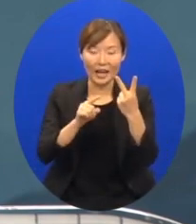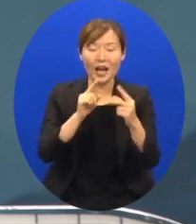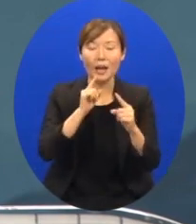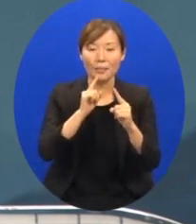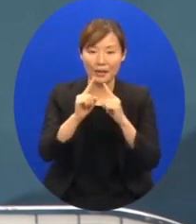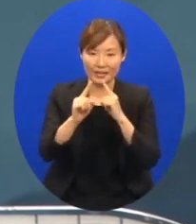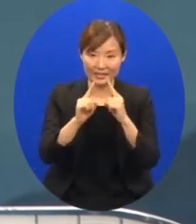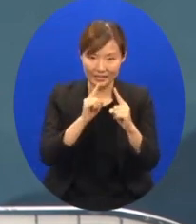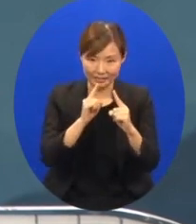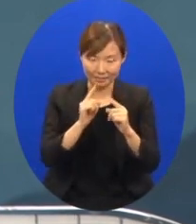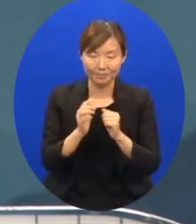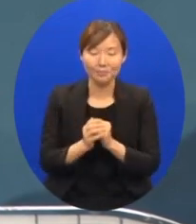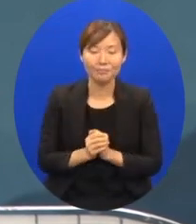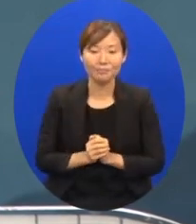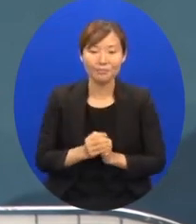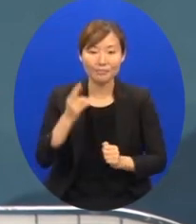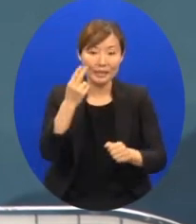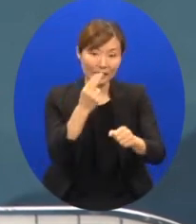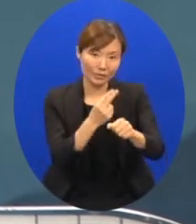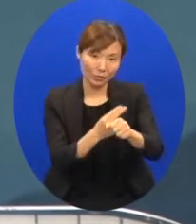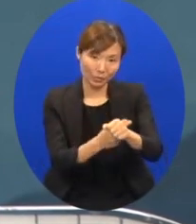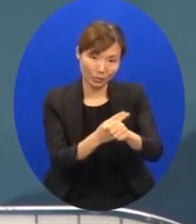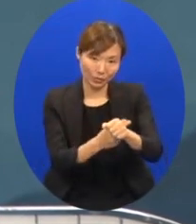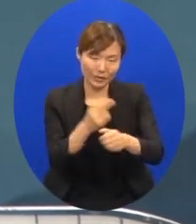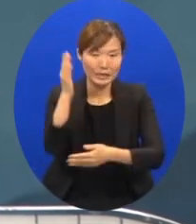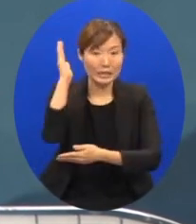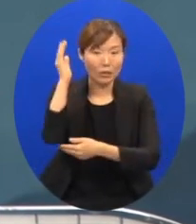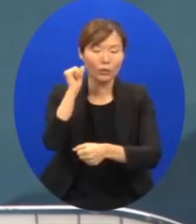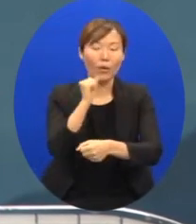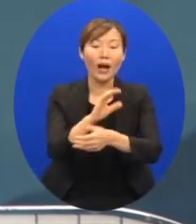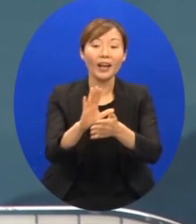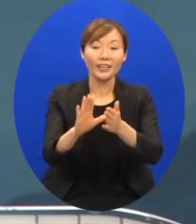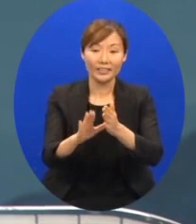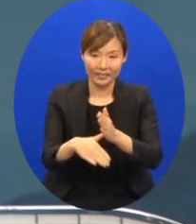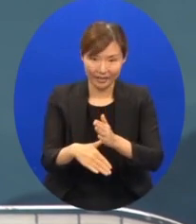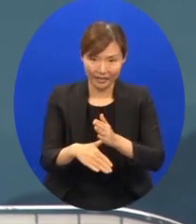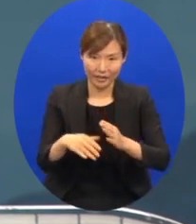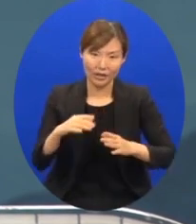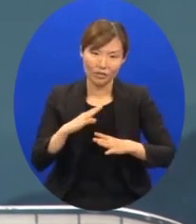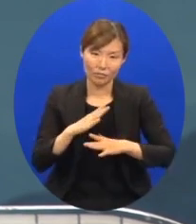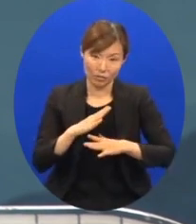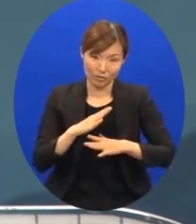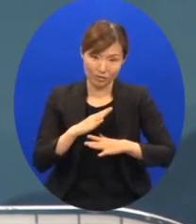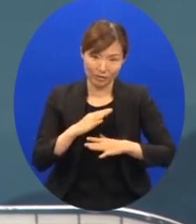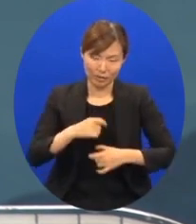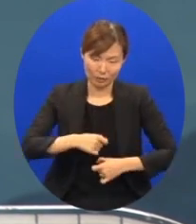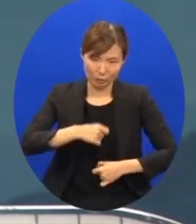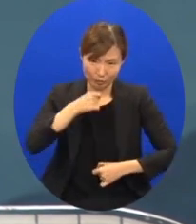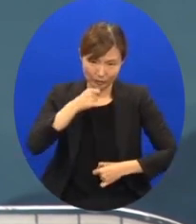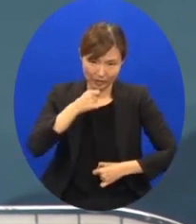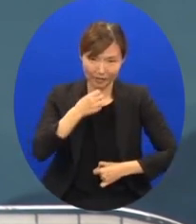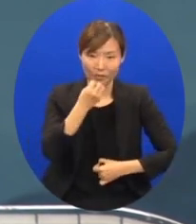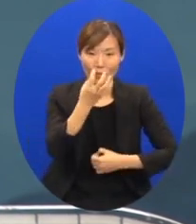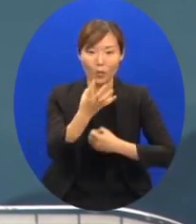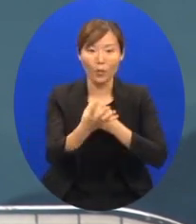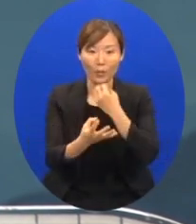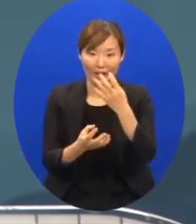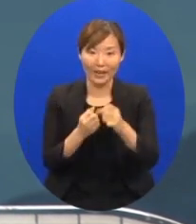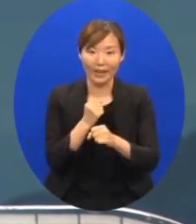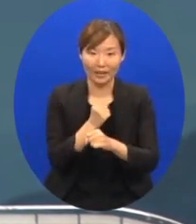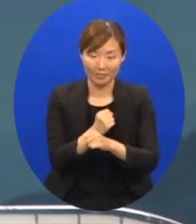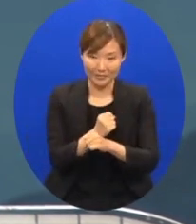복음을 전할 때 대단히 두려웠었다고 솔직히 고백을 합니다 그럴 수밖에 없었던 것이